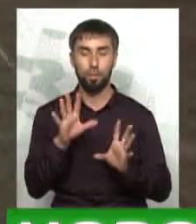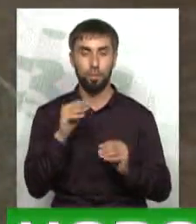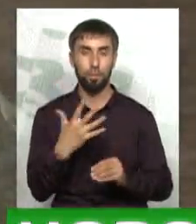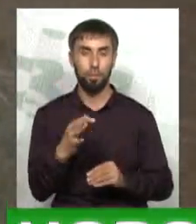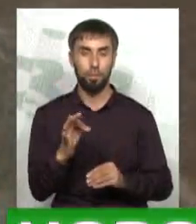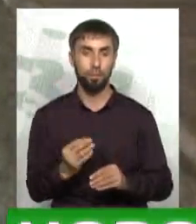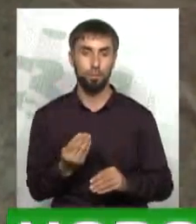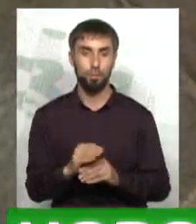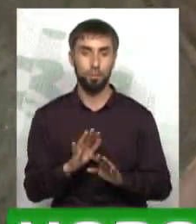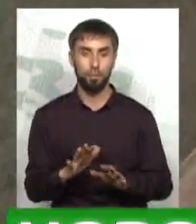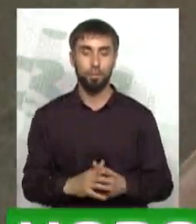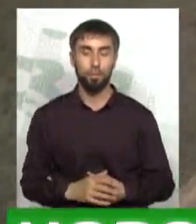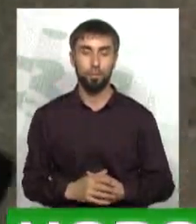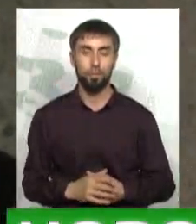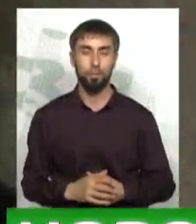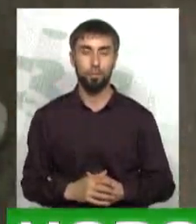5%.